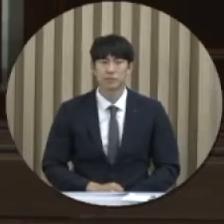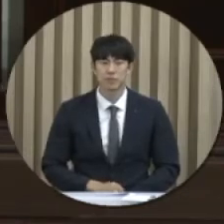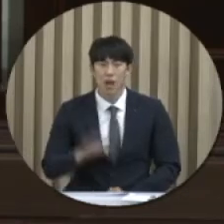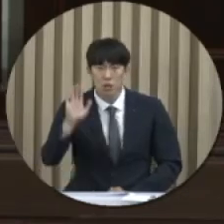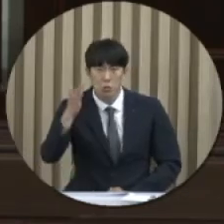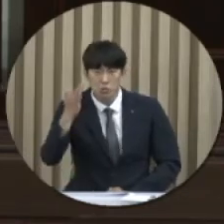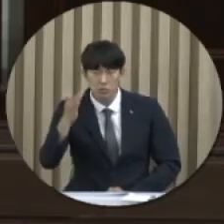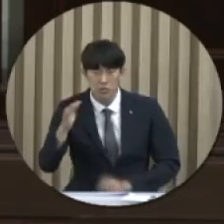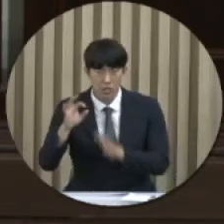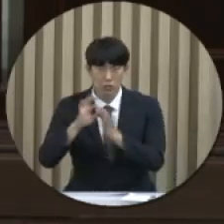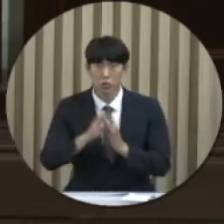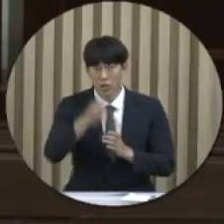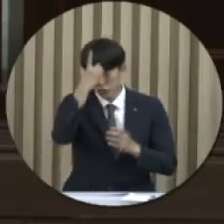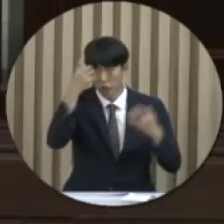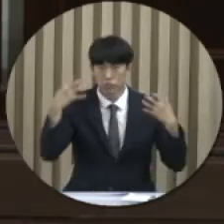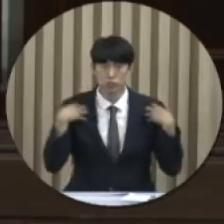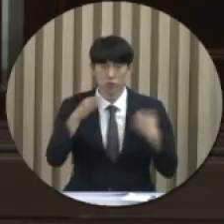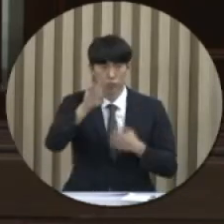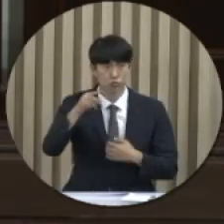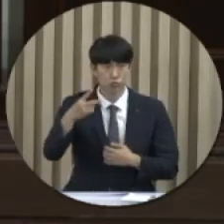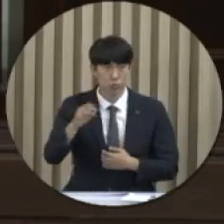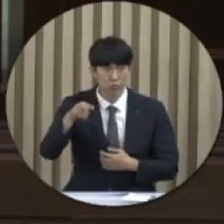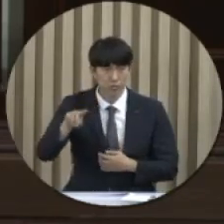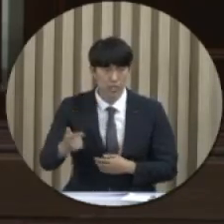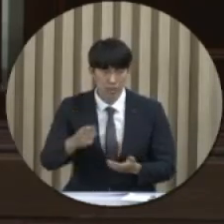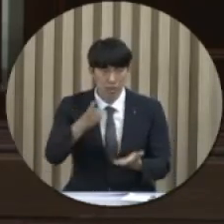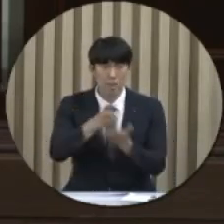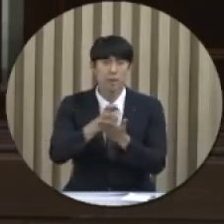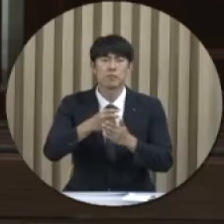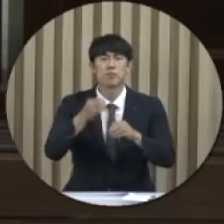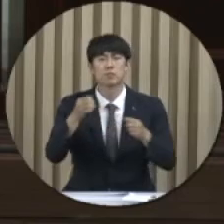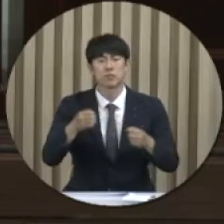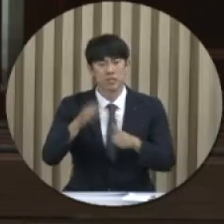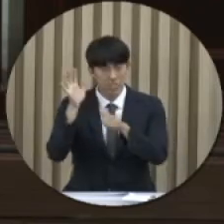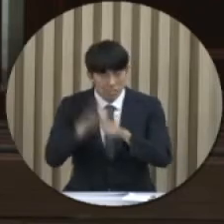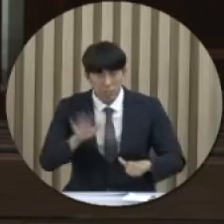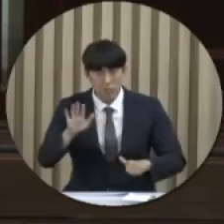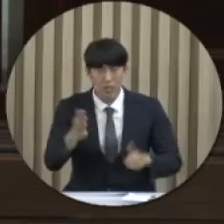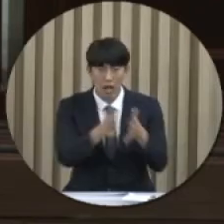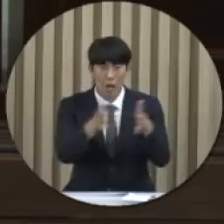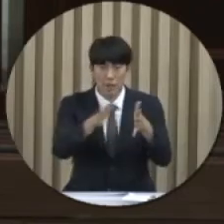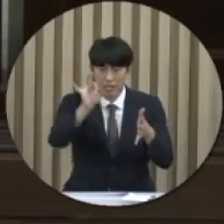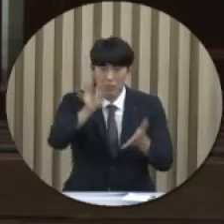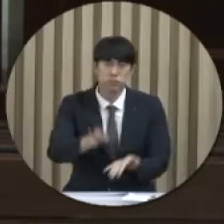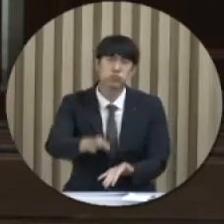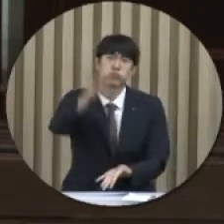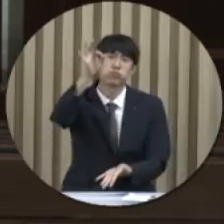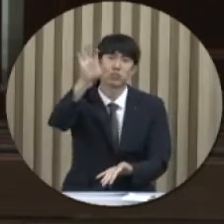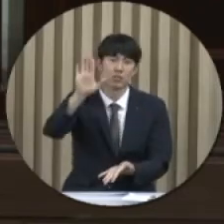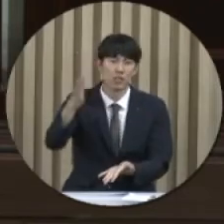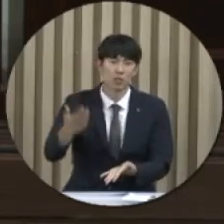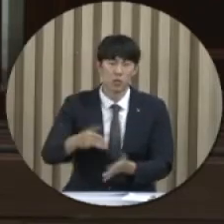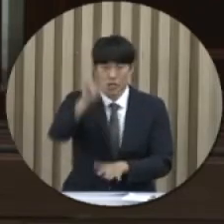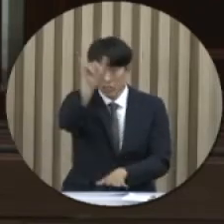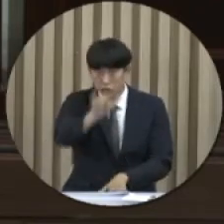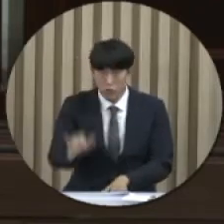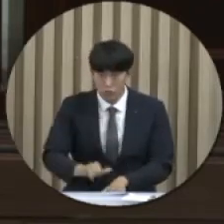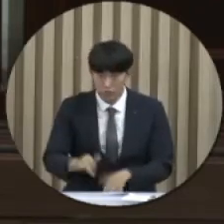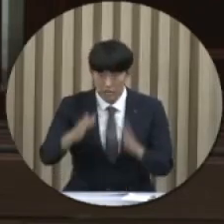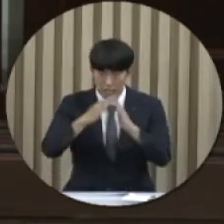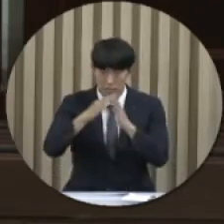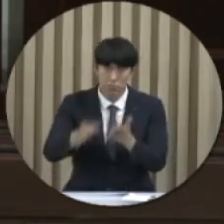최근 잇따른 정부의 부동산 정책의 실패로 아파트값이 폭등하게 되었고 전국적인 부동산 가격